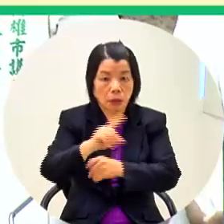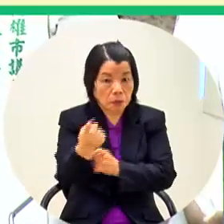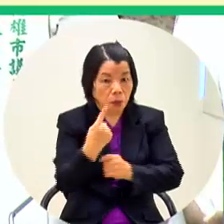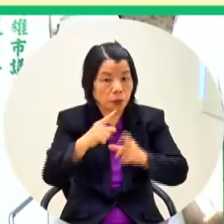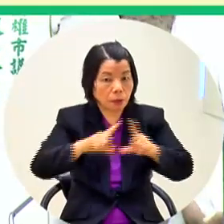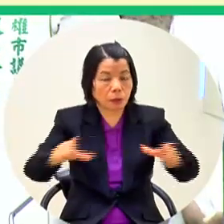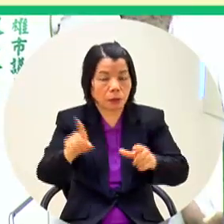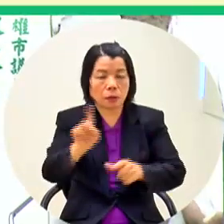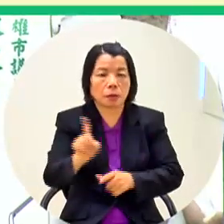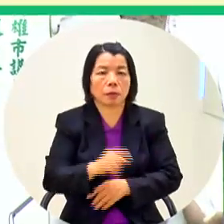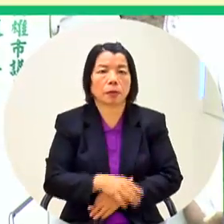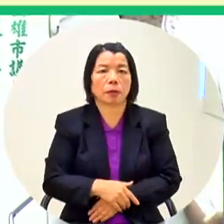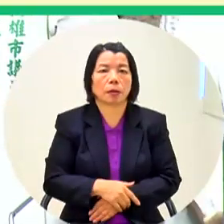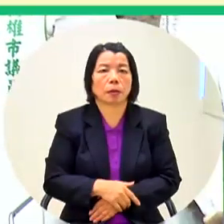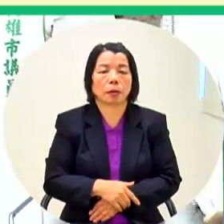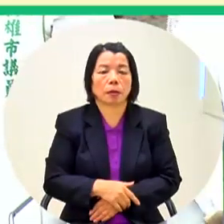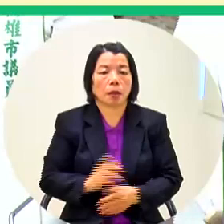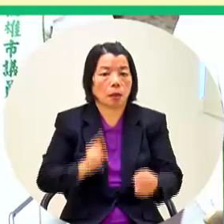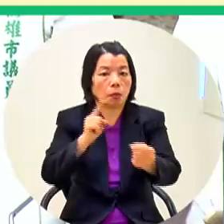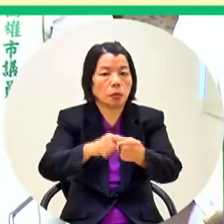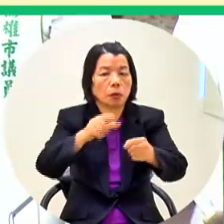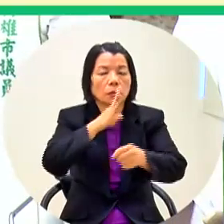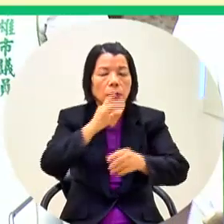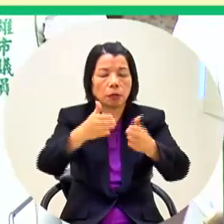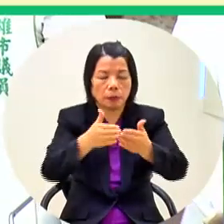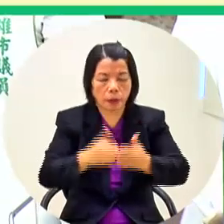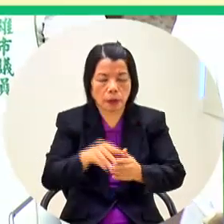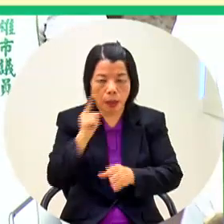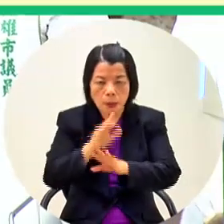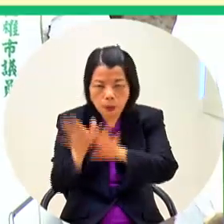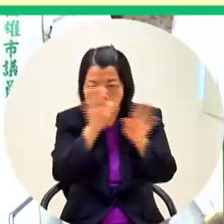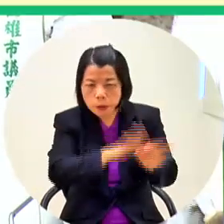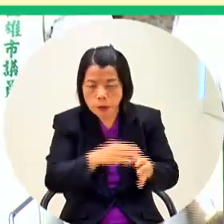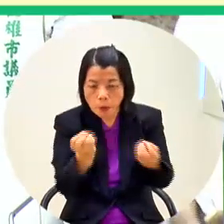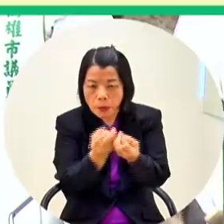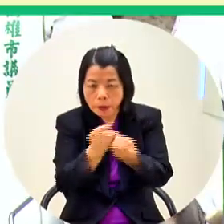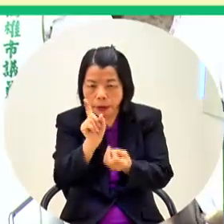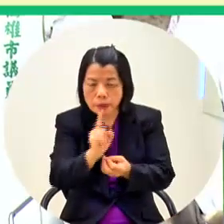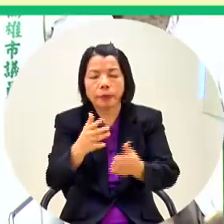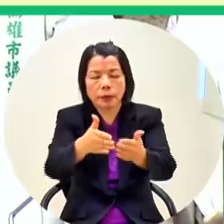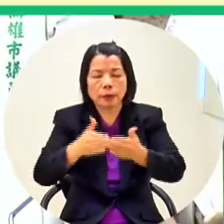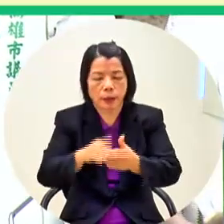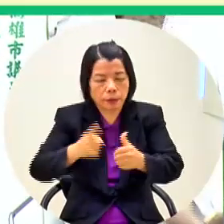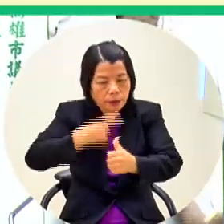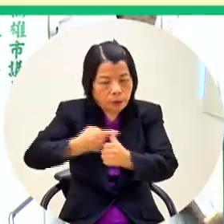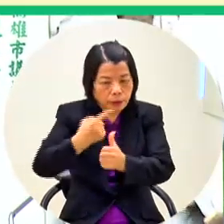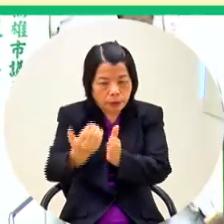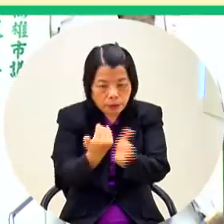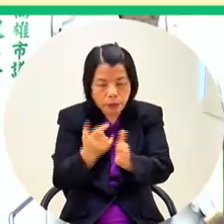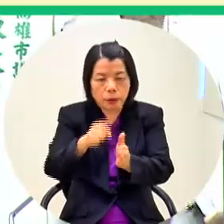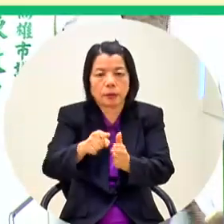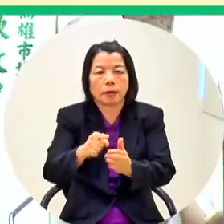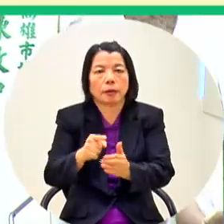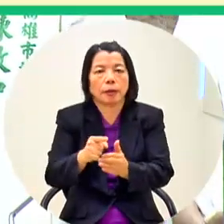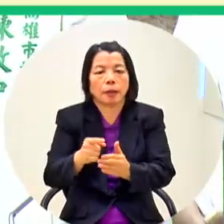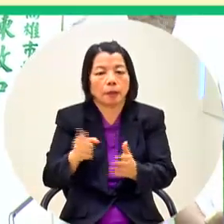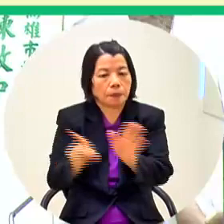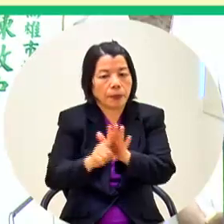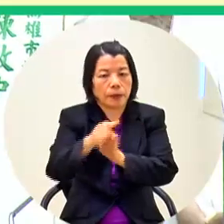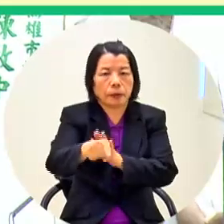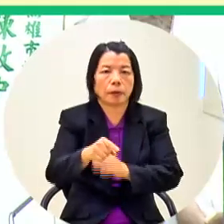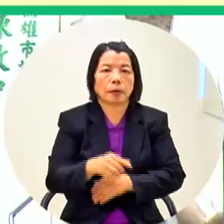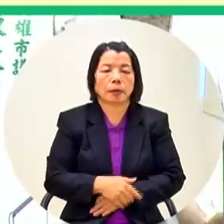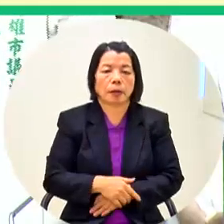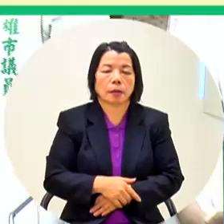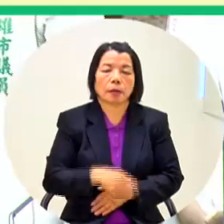把所有可能情况把它设想出来，最后就是要封城。 你到现在还拒绝，你要什么头？你